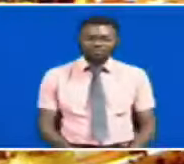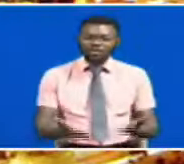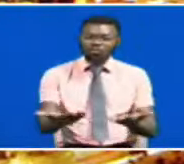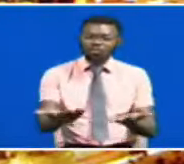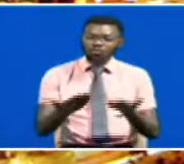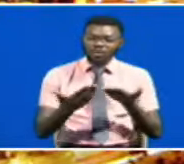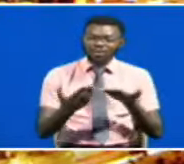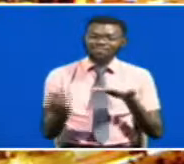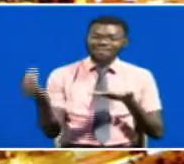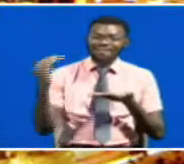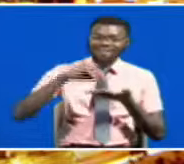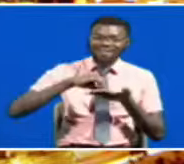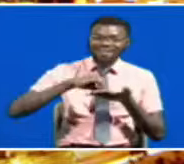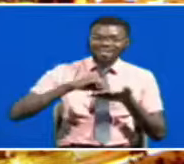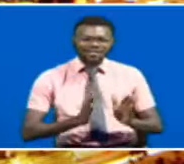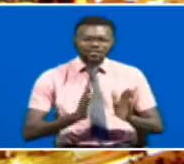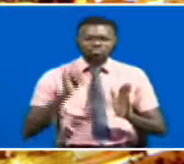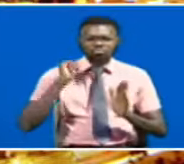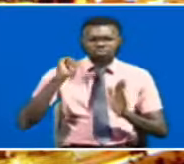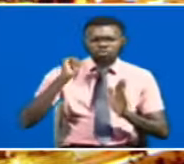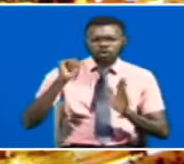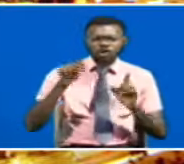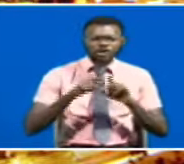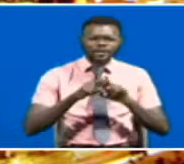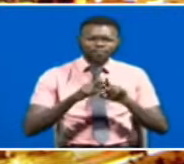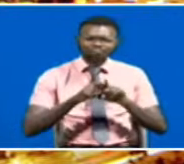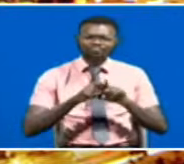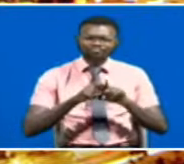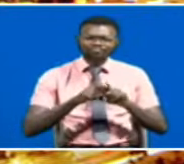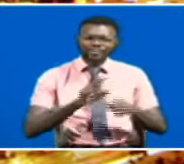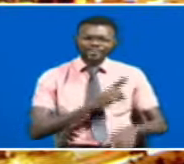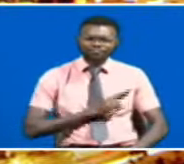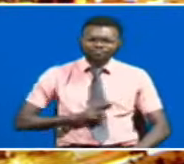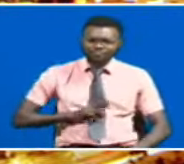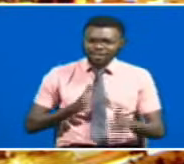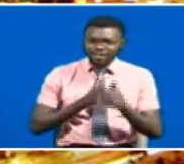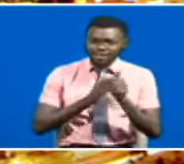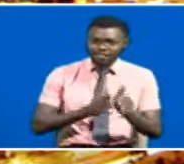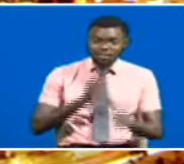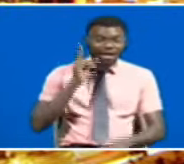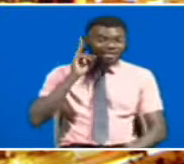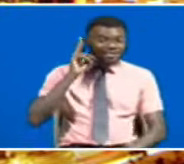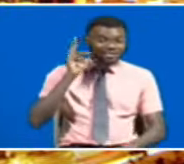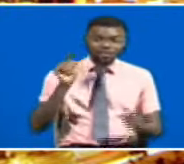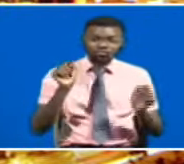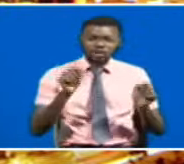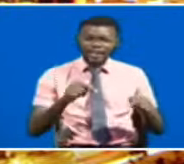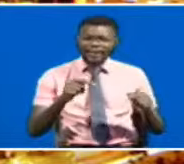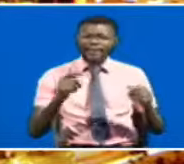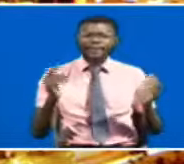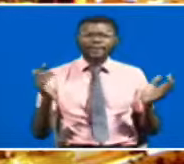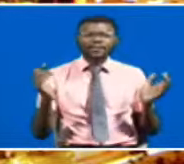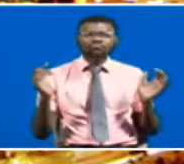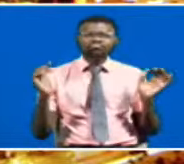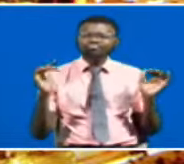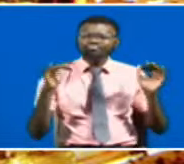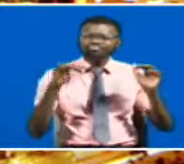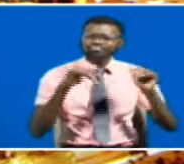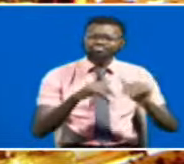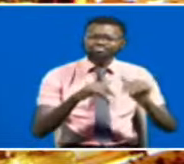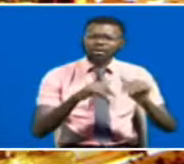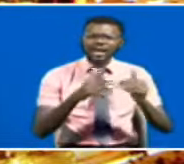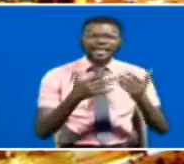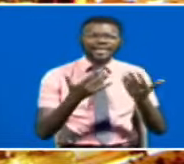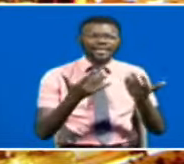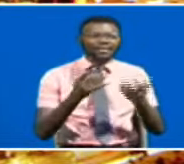Karibu tena mtazamaji. Viongozi wa kisiasa dini kutoka kaunti ya Kisii walijitokeza mapema hii leo na kumtaka gavana wa Kisii